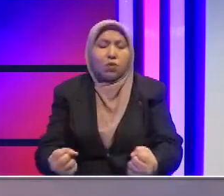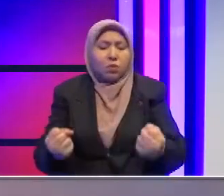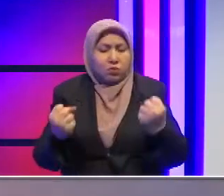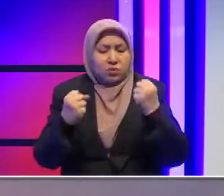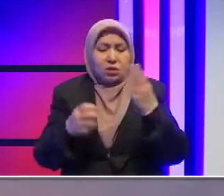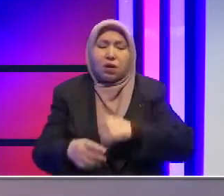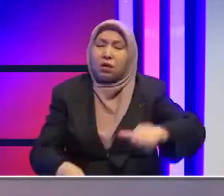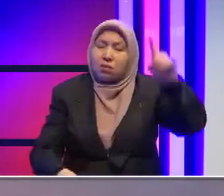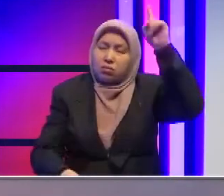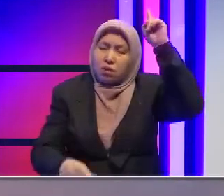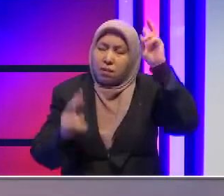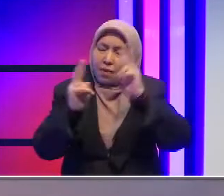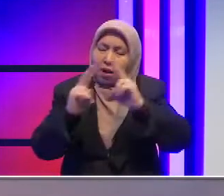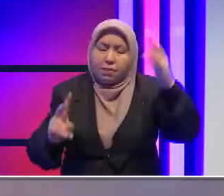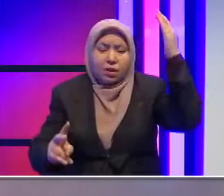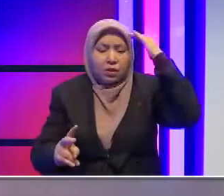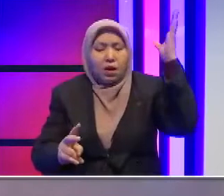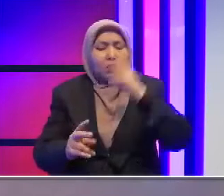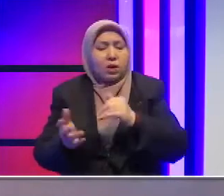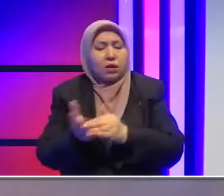والله عليم